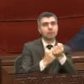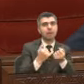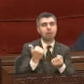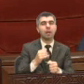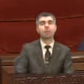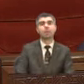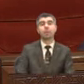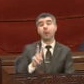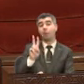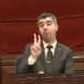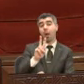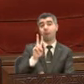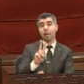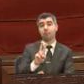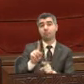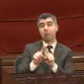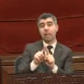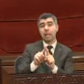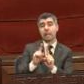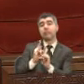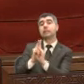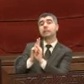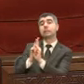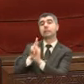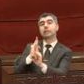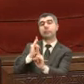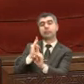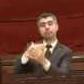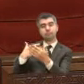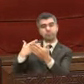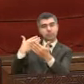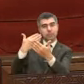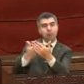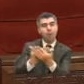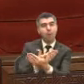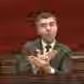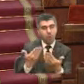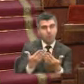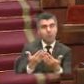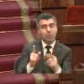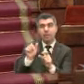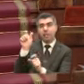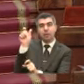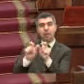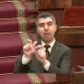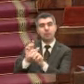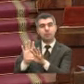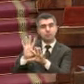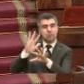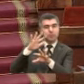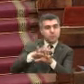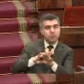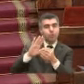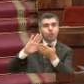المخيمات بالمسار الطويل اللي قطعته وبالتجربة اللي كينا وبالإقبال اللي عليها